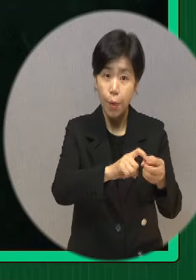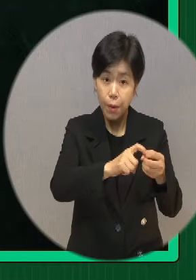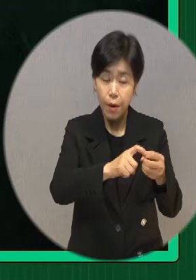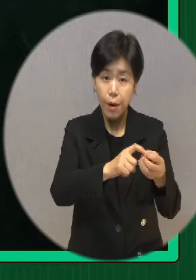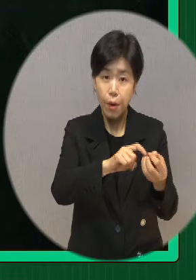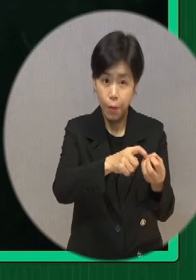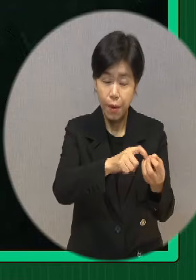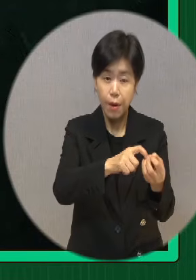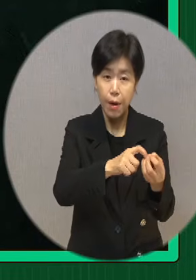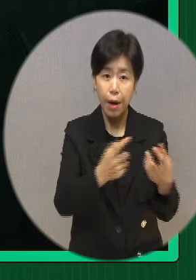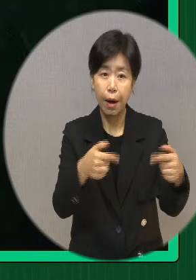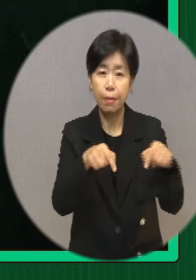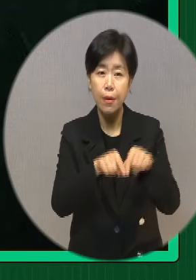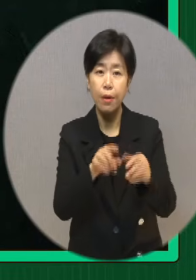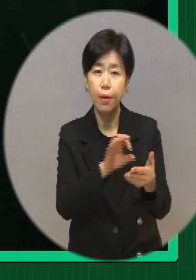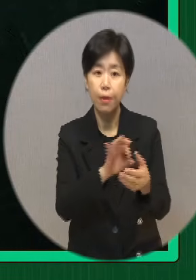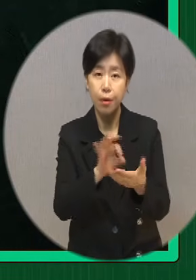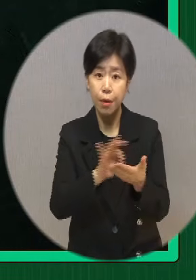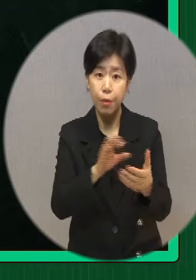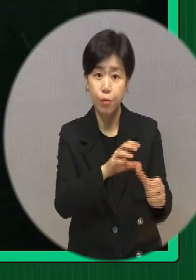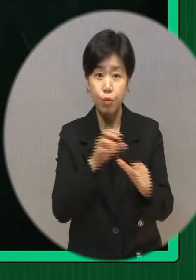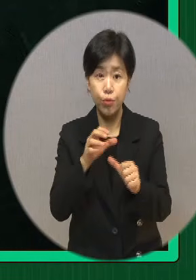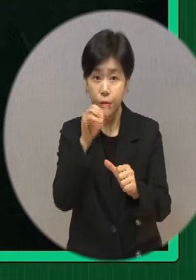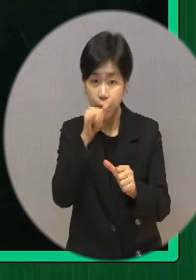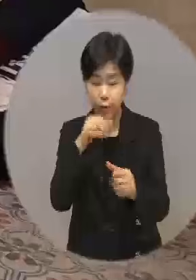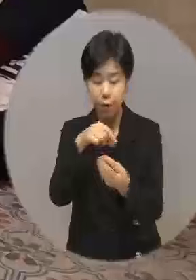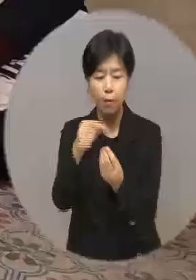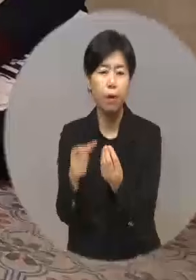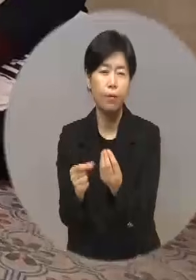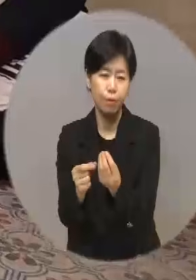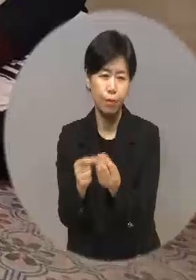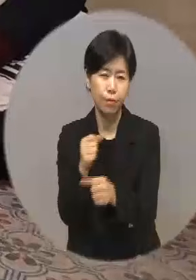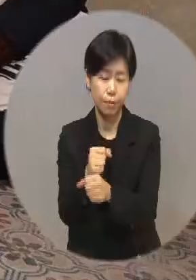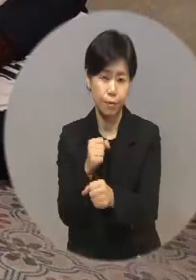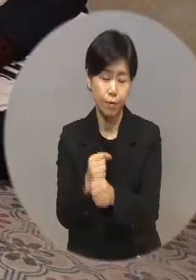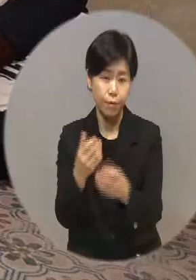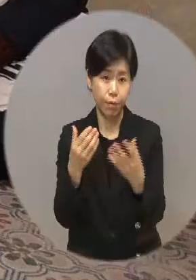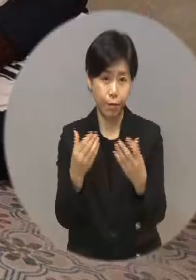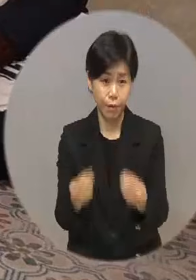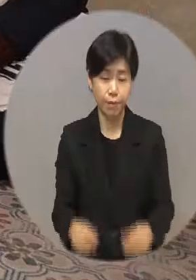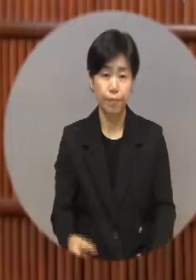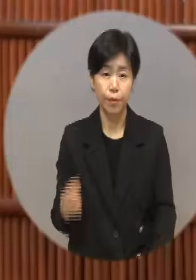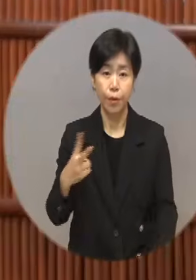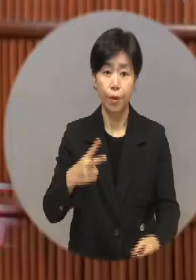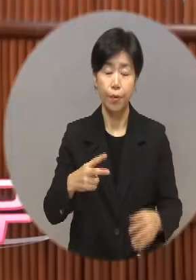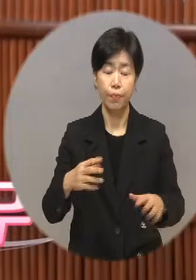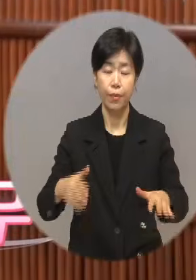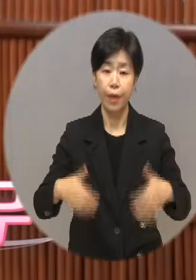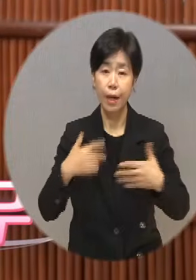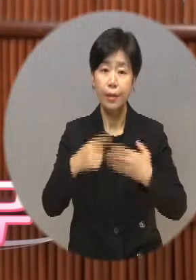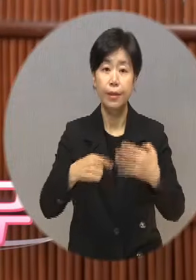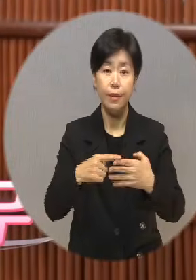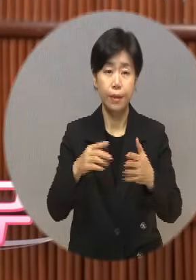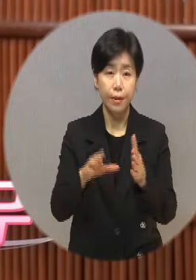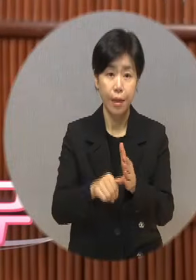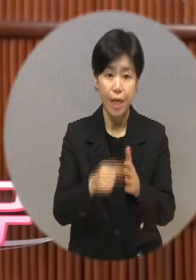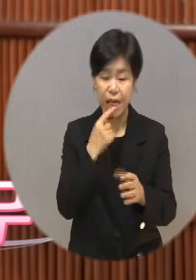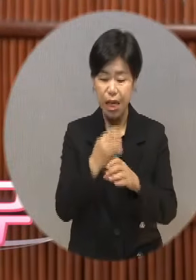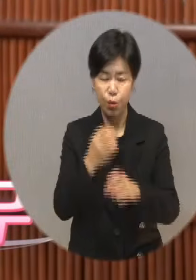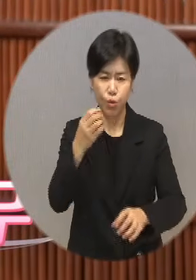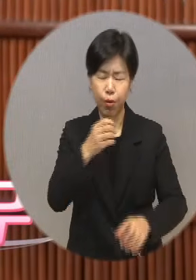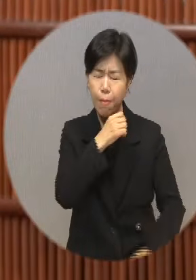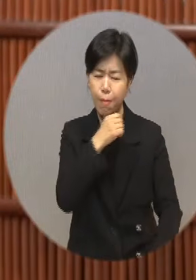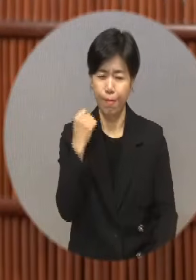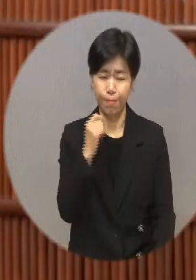편수 만두 종류, 여름 만두. 그리고 이제 가을에는 특별히 무가 맛있었대요.